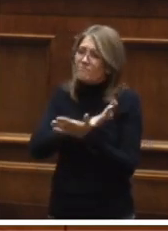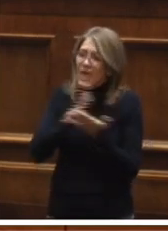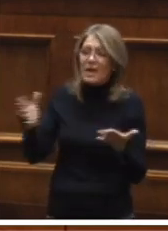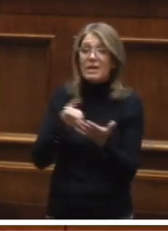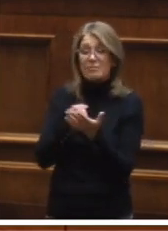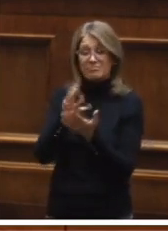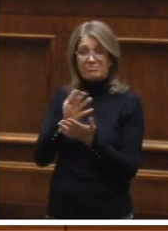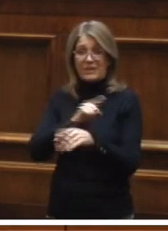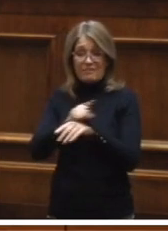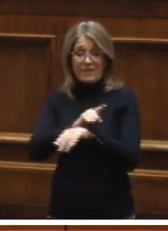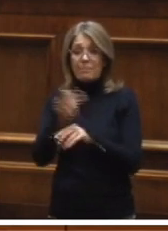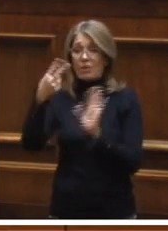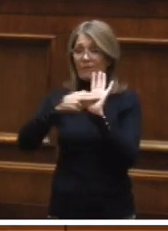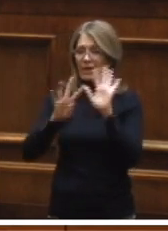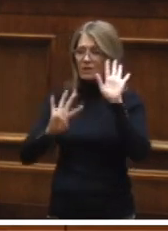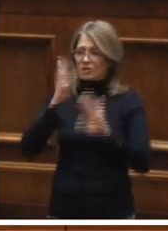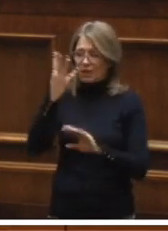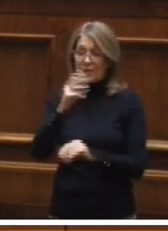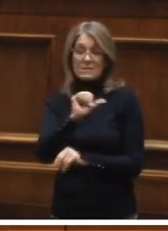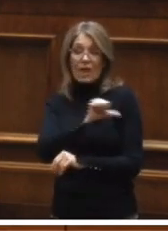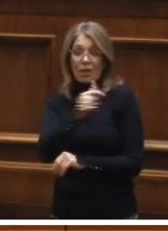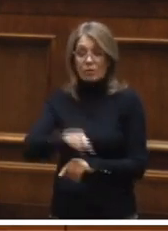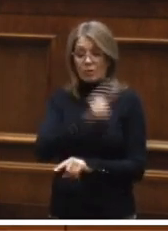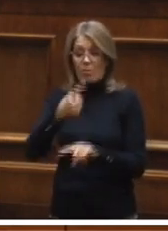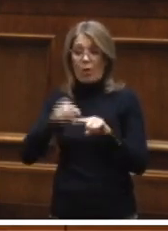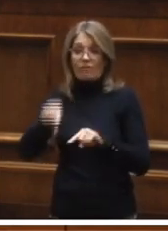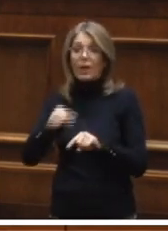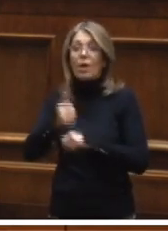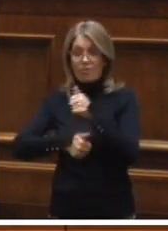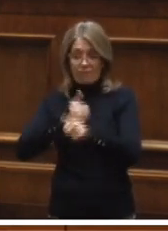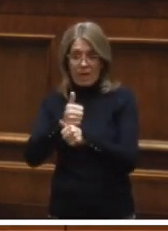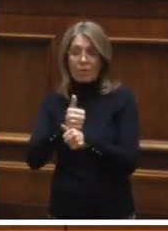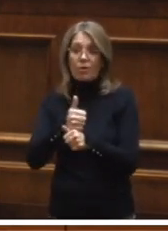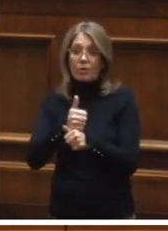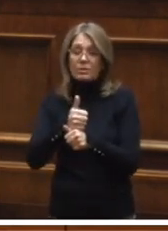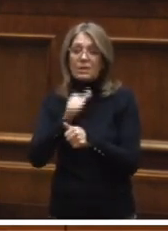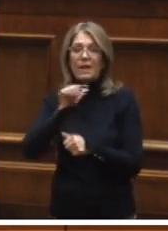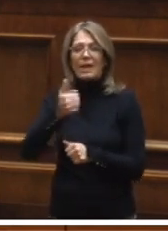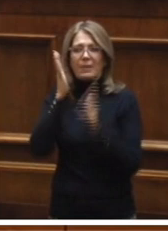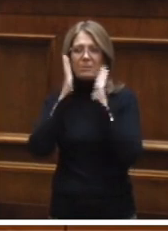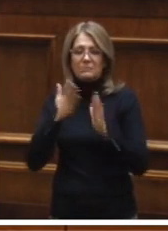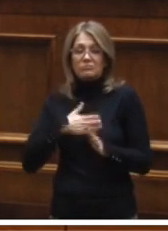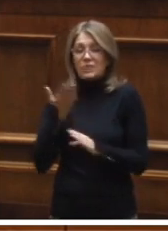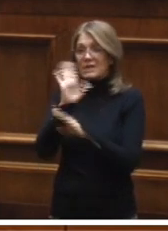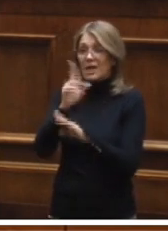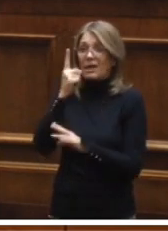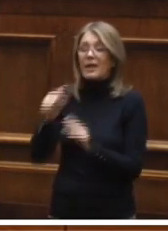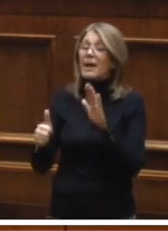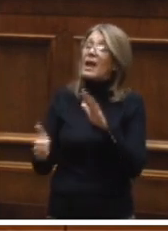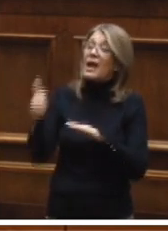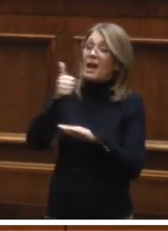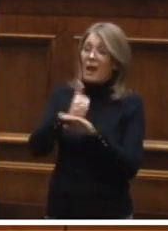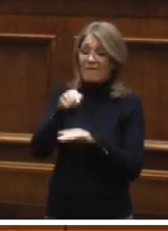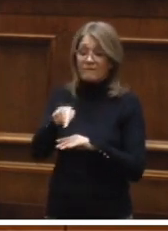od 2014. godine do polovine ove godine. I najprije bih želeo da istaknem jedan od njegovih glavnih